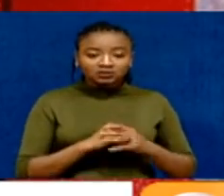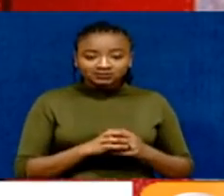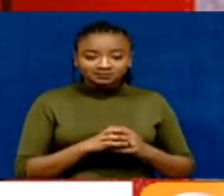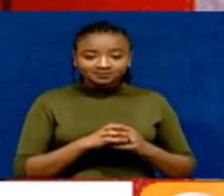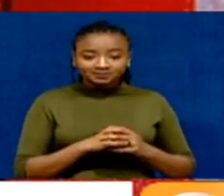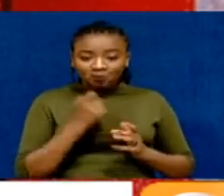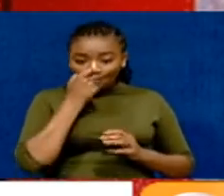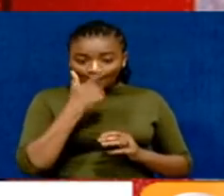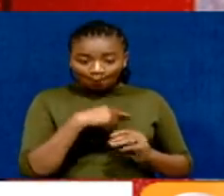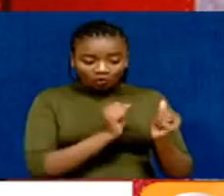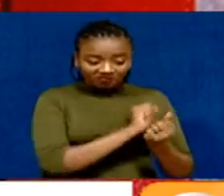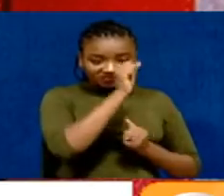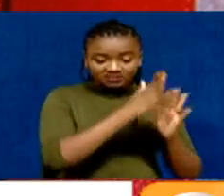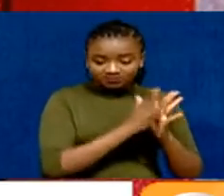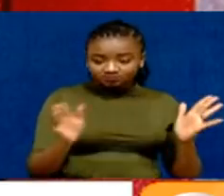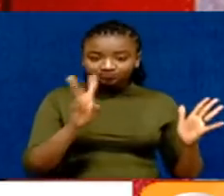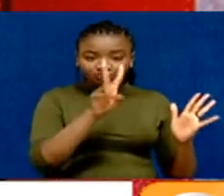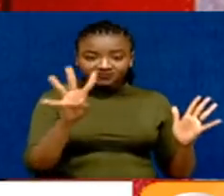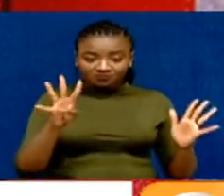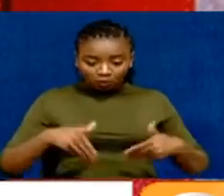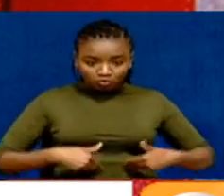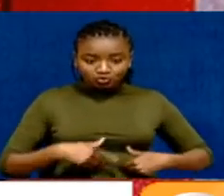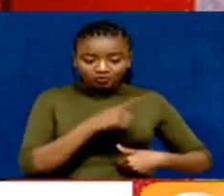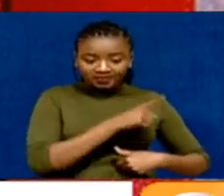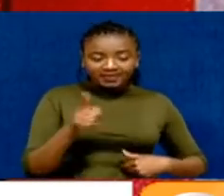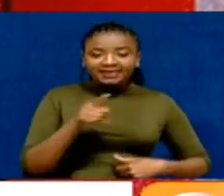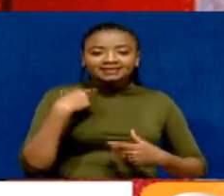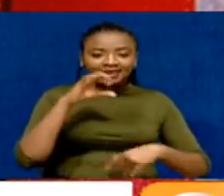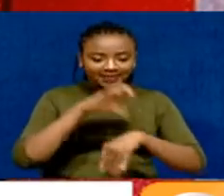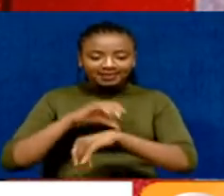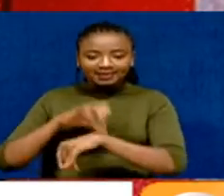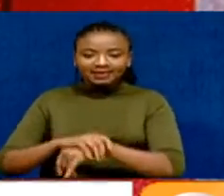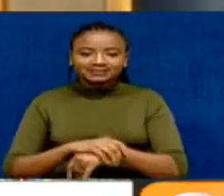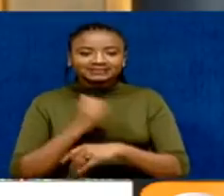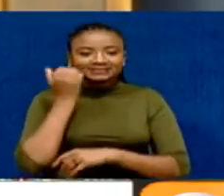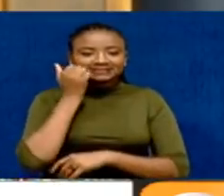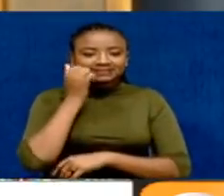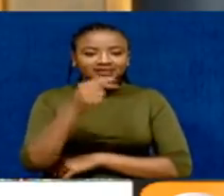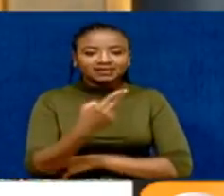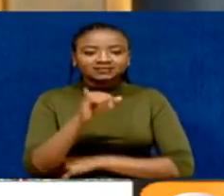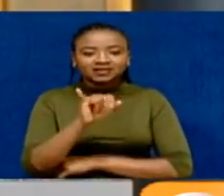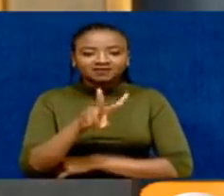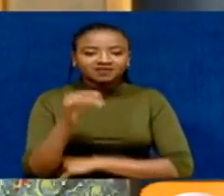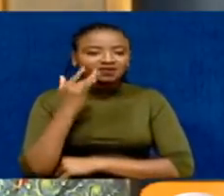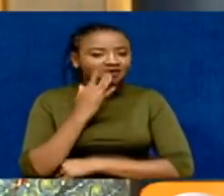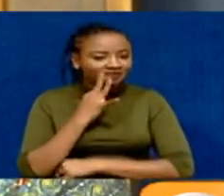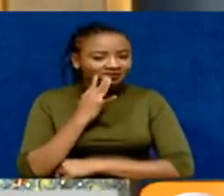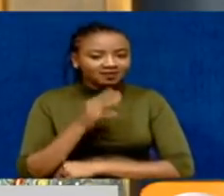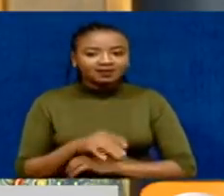ya miaka 15 hadi 24 huambukizwa ukimwi kila siku. Tuna karibu